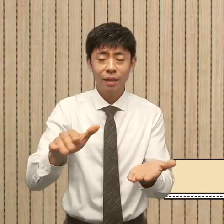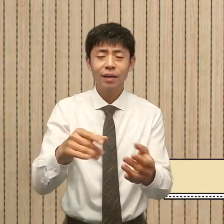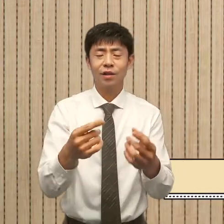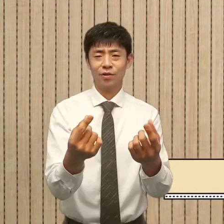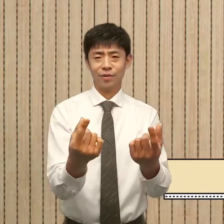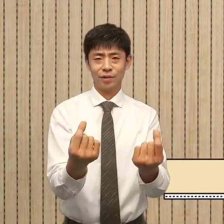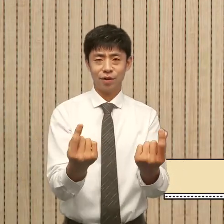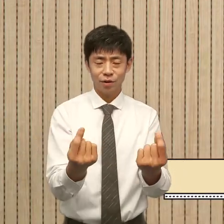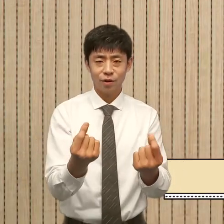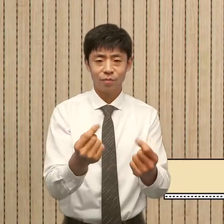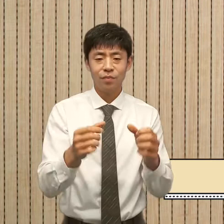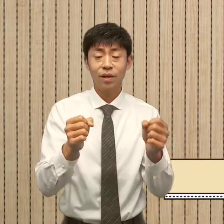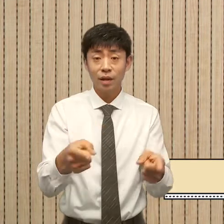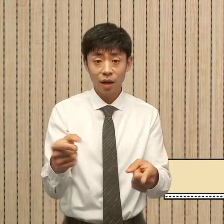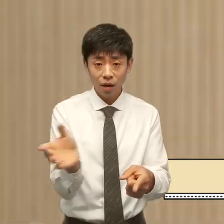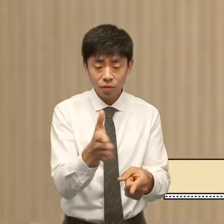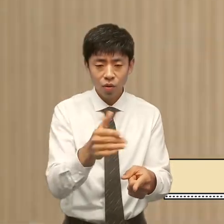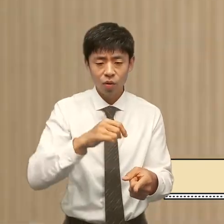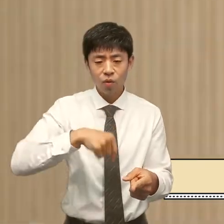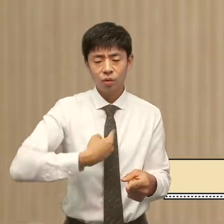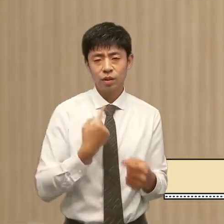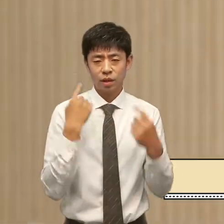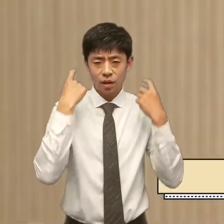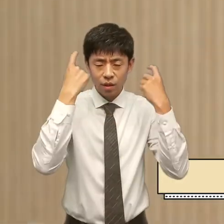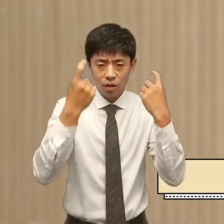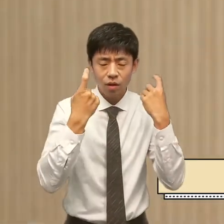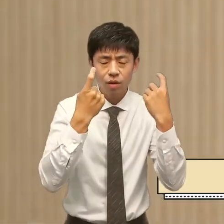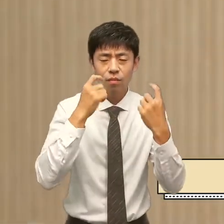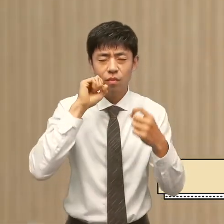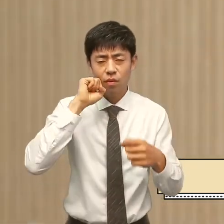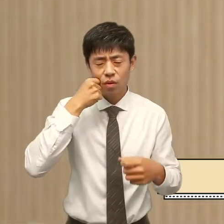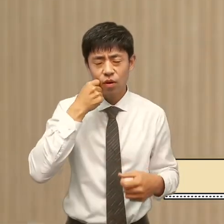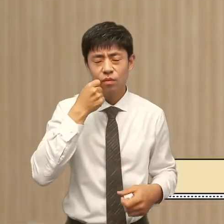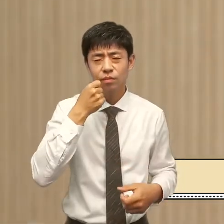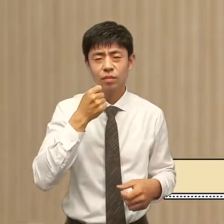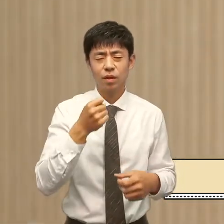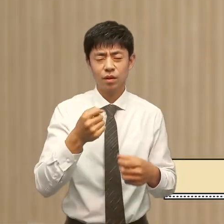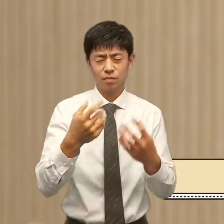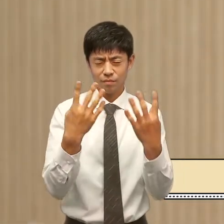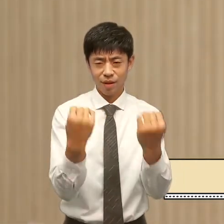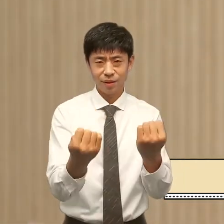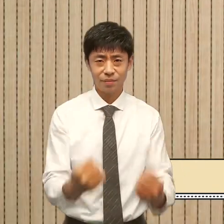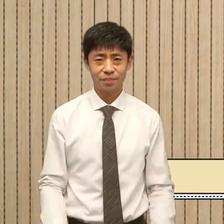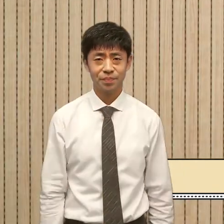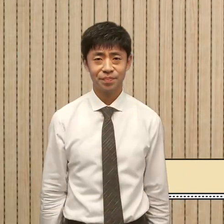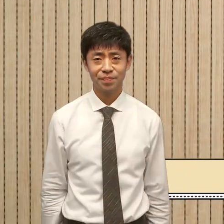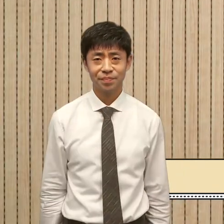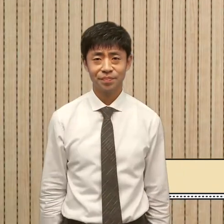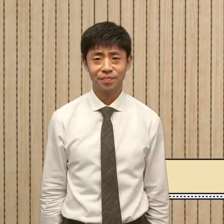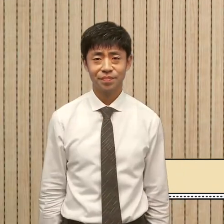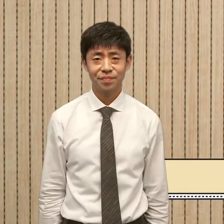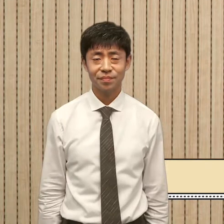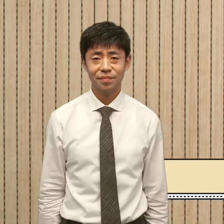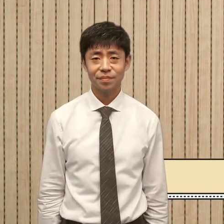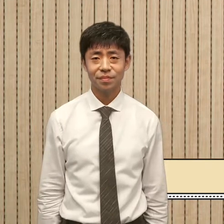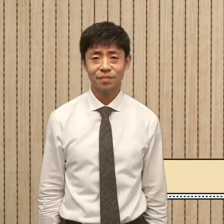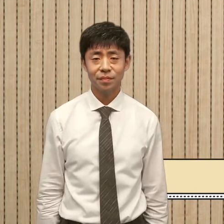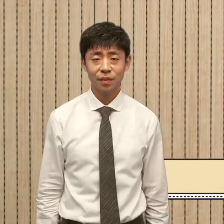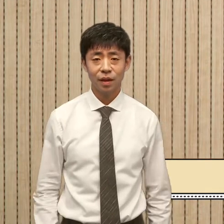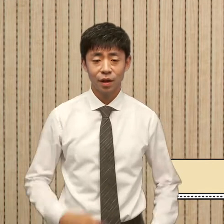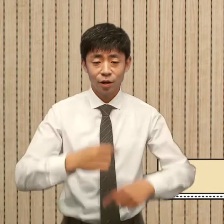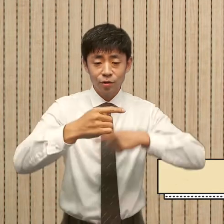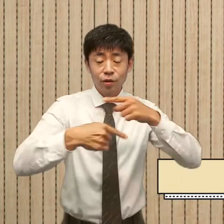근데 이런 기회가 없으면 혼자 여행을 가기 어려운 부분이 정말 많습니다. 하지만 이렇게